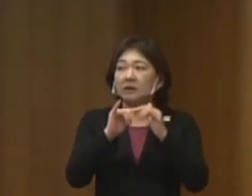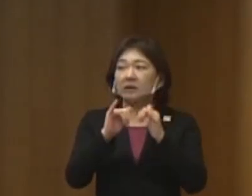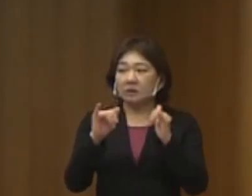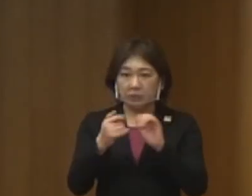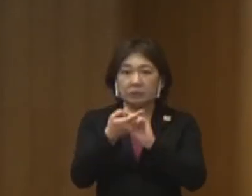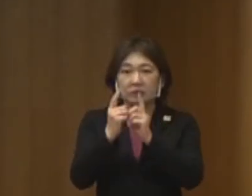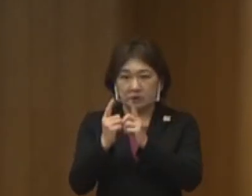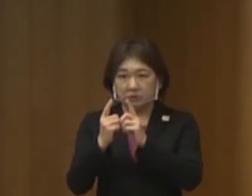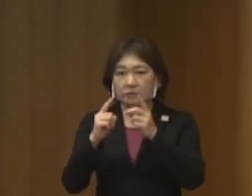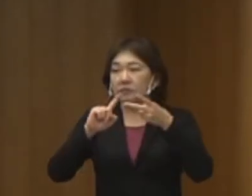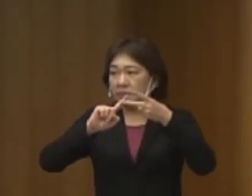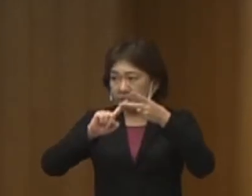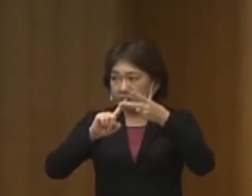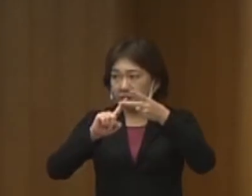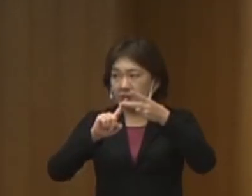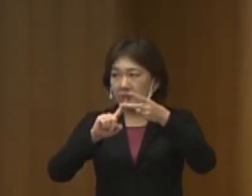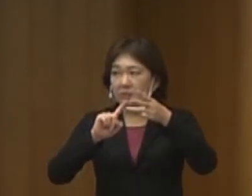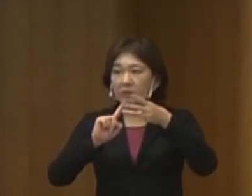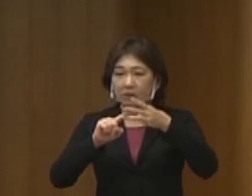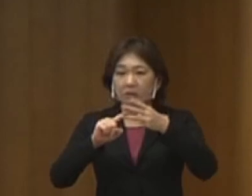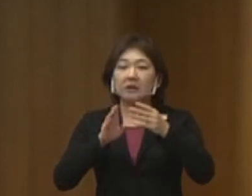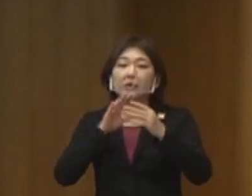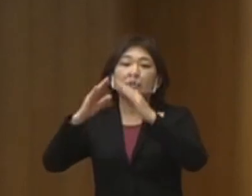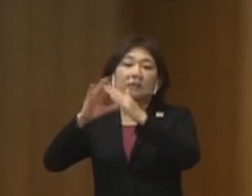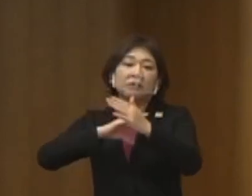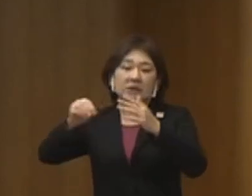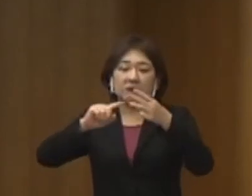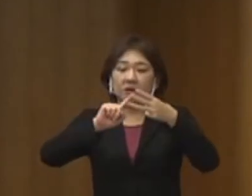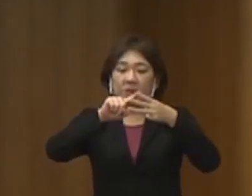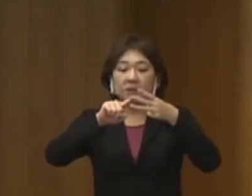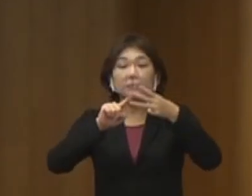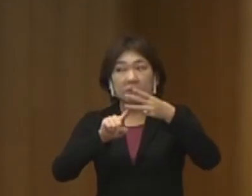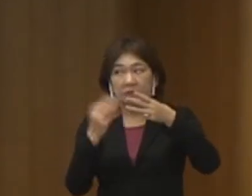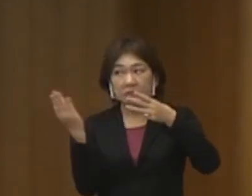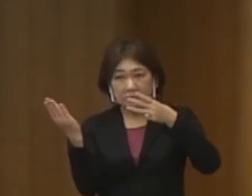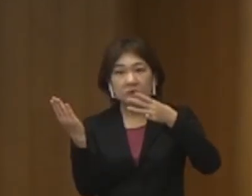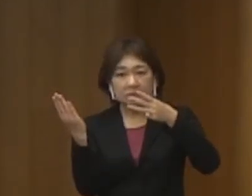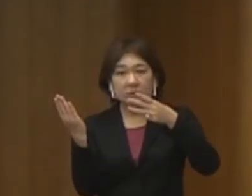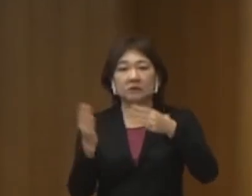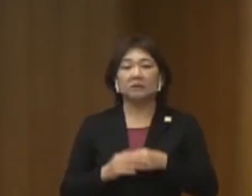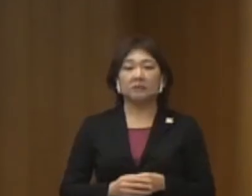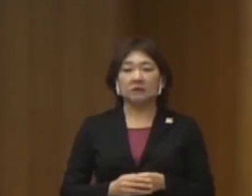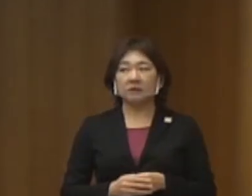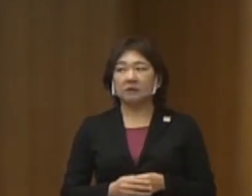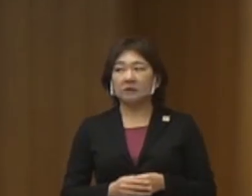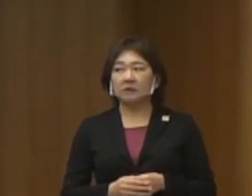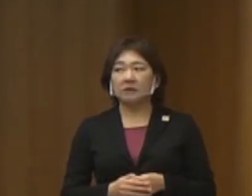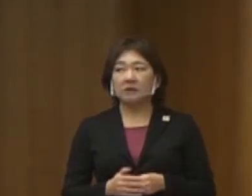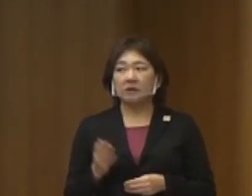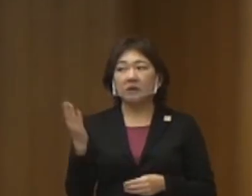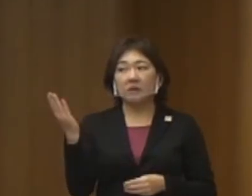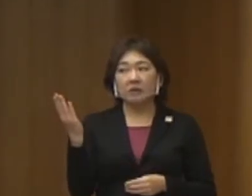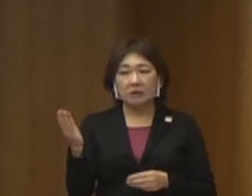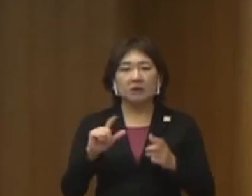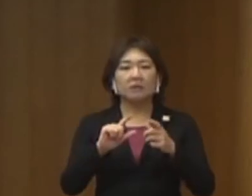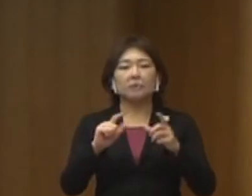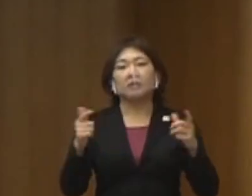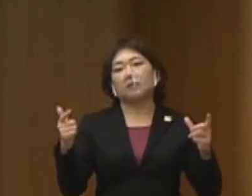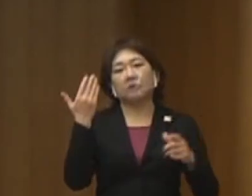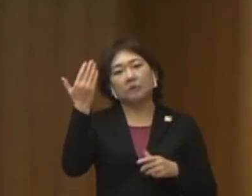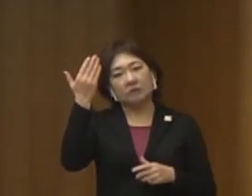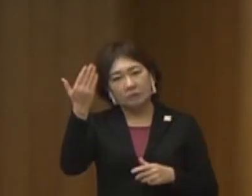機会、三つ目帰省の機会、この三つの機会、こういったものが増えていくわけであ